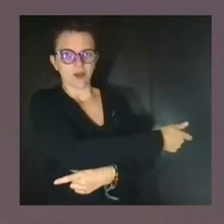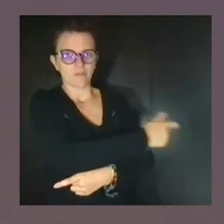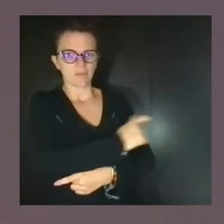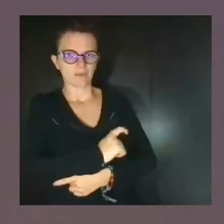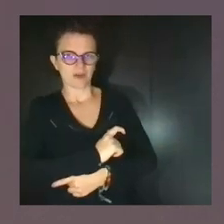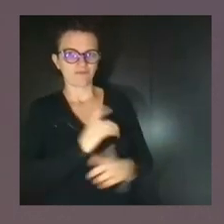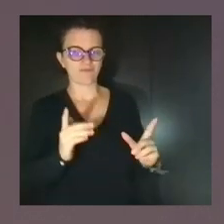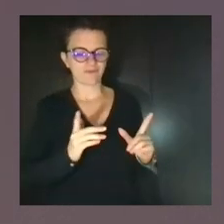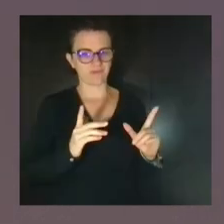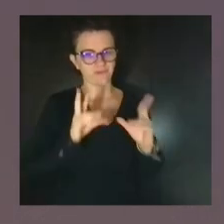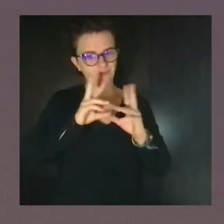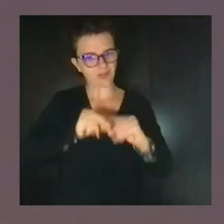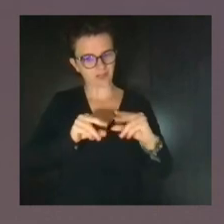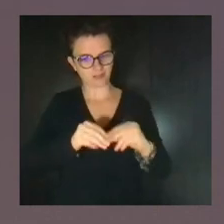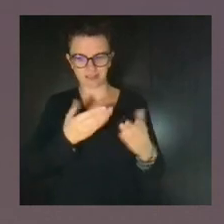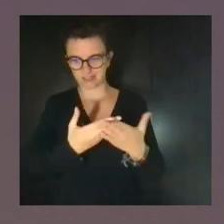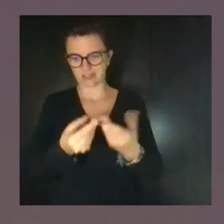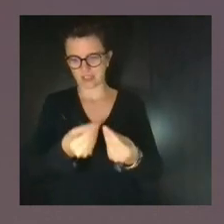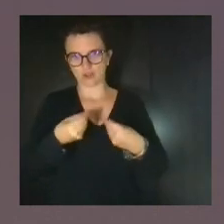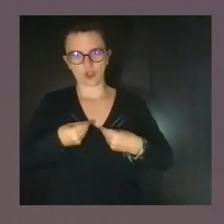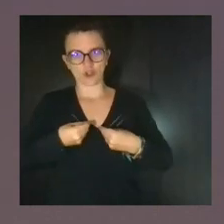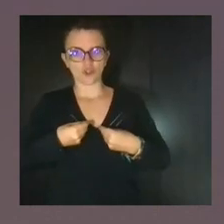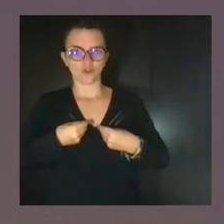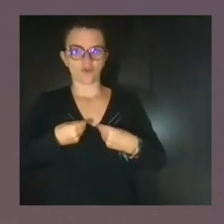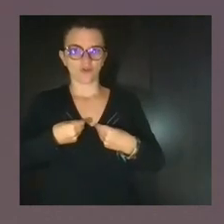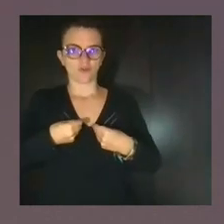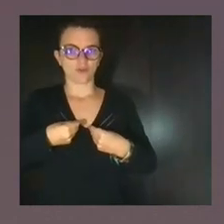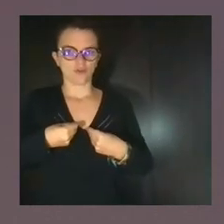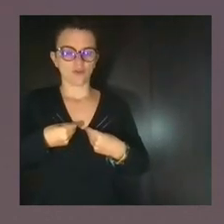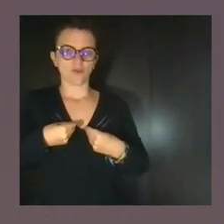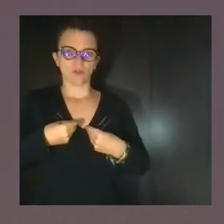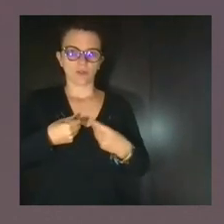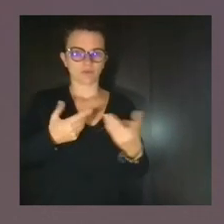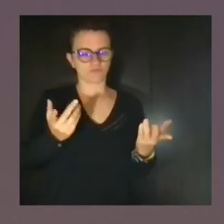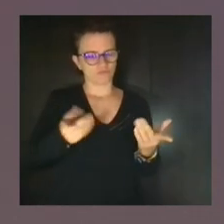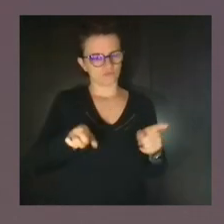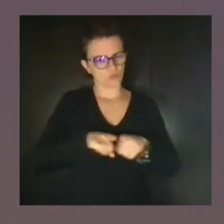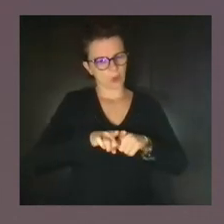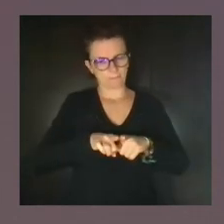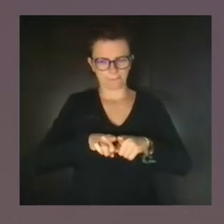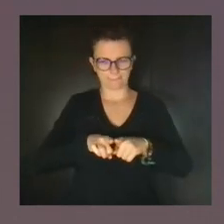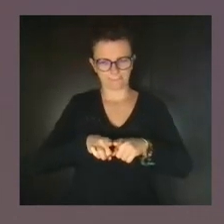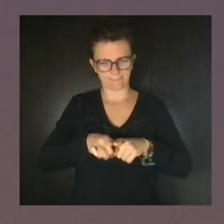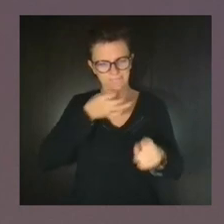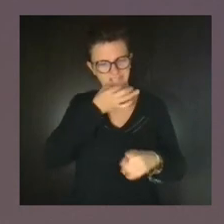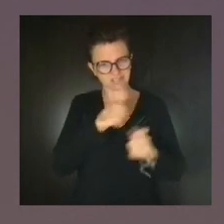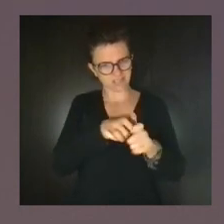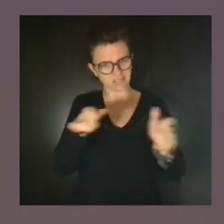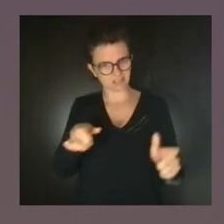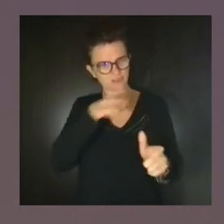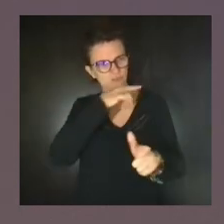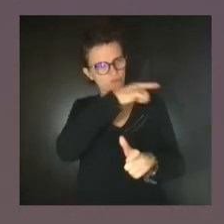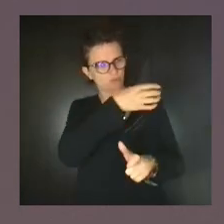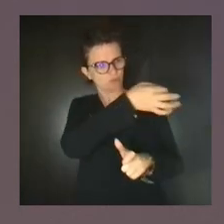viennent de nous dire et ça va me permettre de bien situer ce que cet institut que vous venez